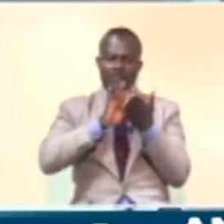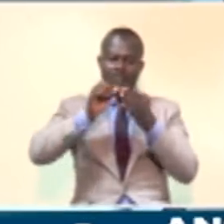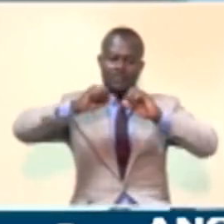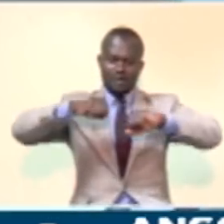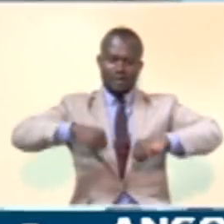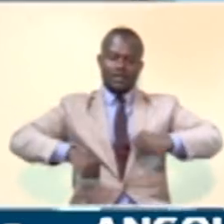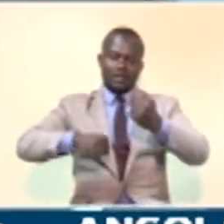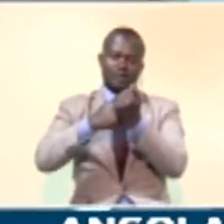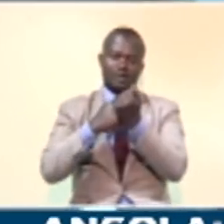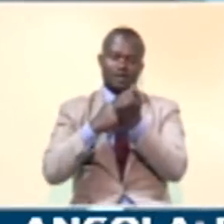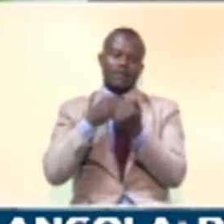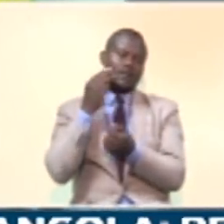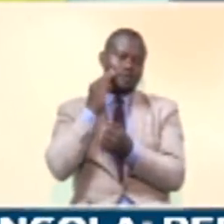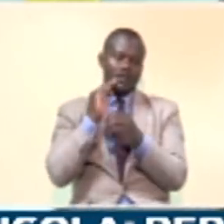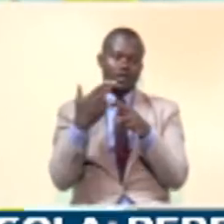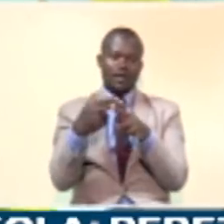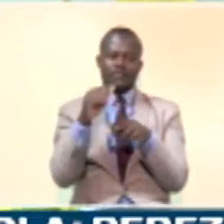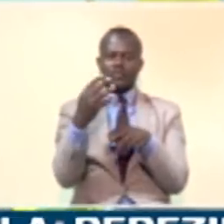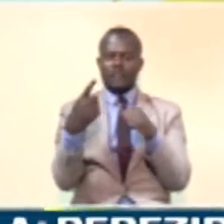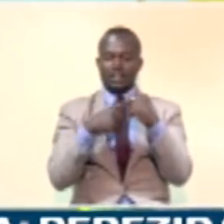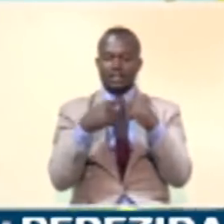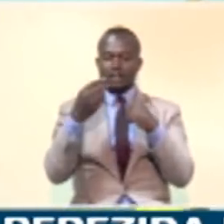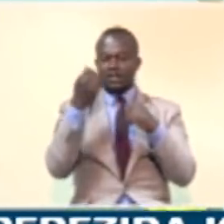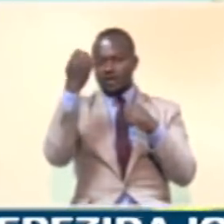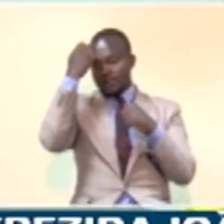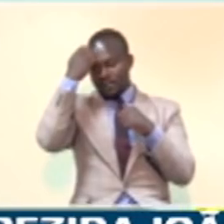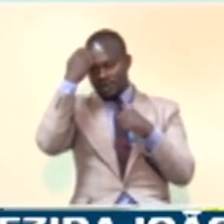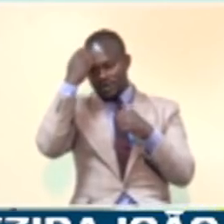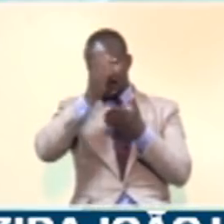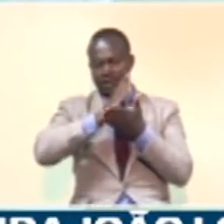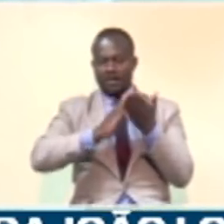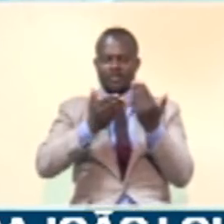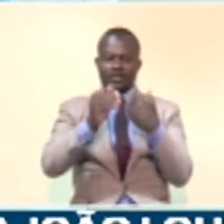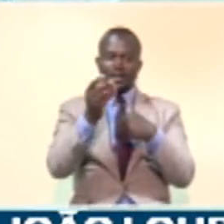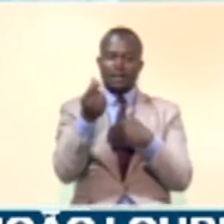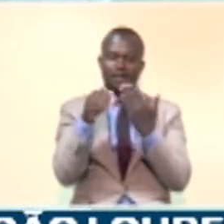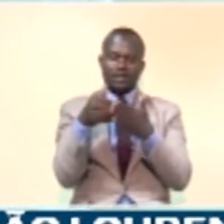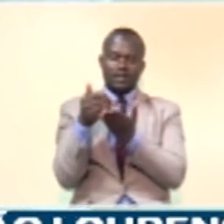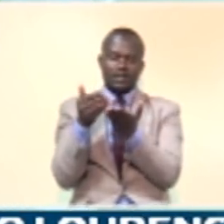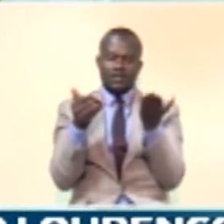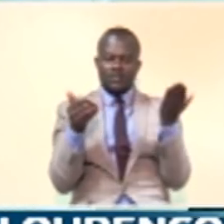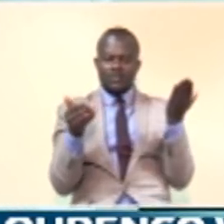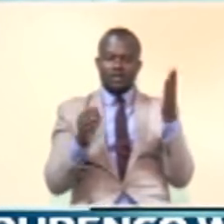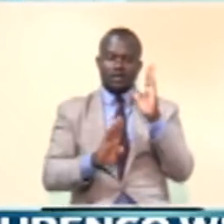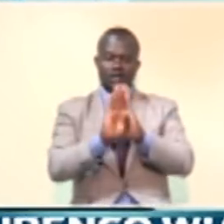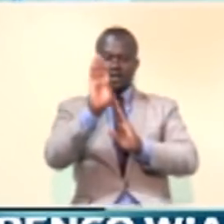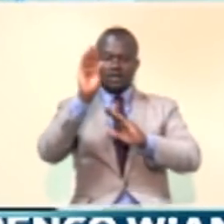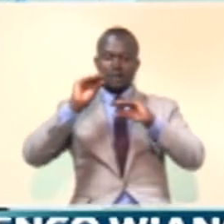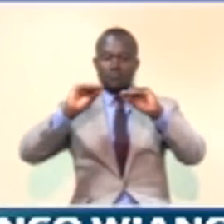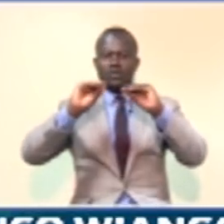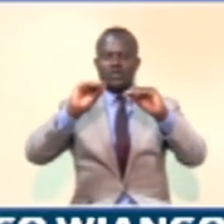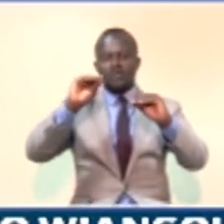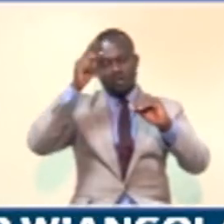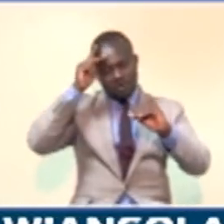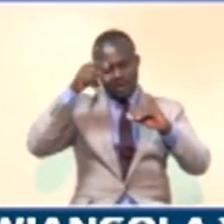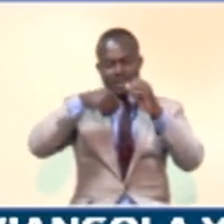amasezerano y'inkunga ya miliyoni hafi 46 z'amayero, igice kimwe cyo mafaranga kikaba kigeneye guteza imbere imyigishirize y'ubumenyi